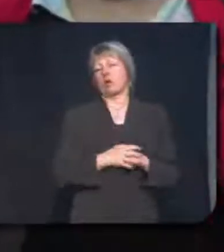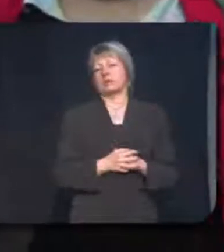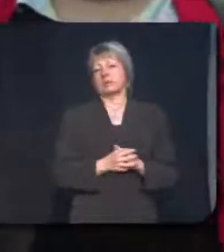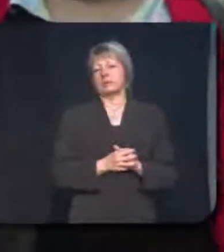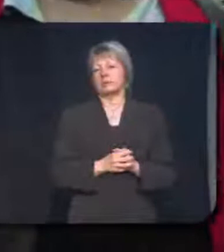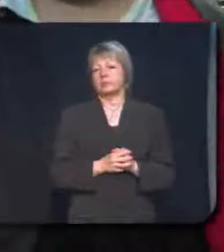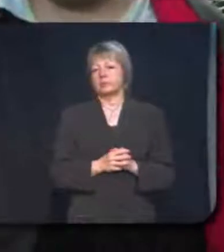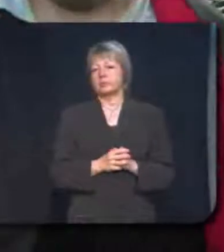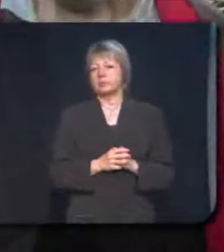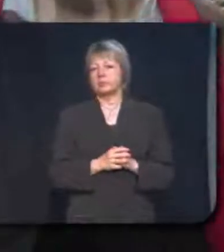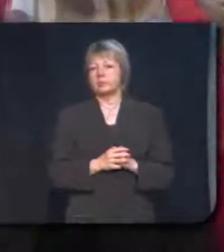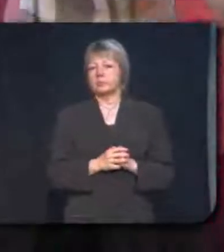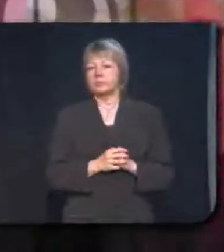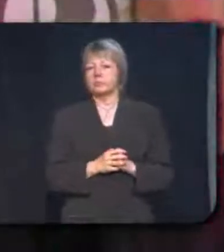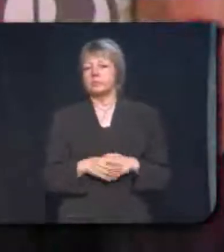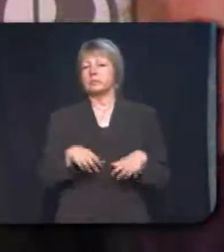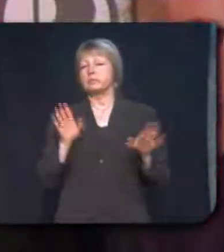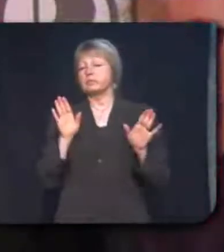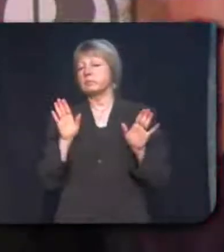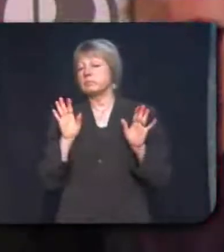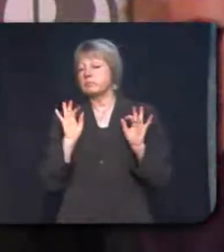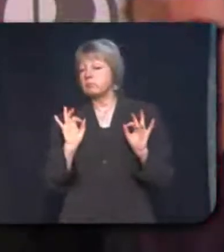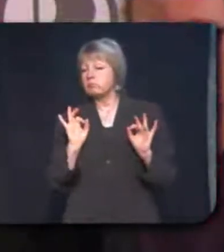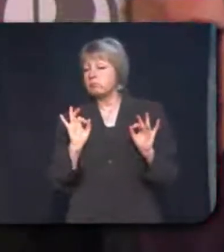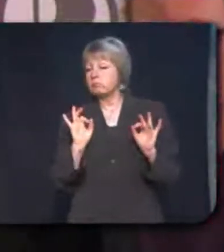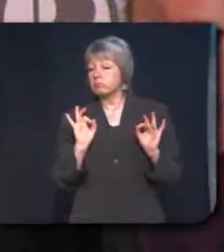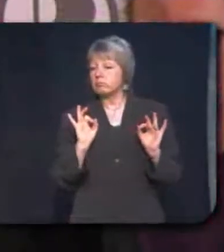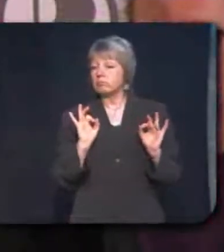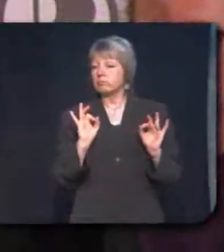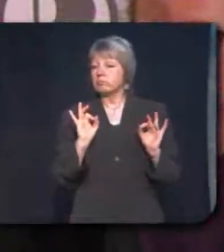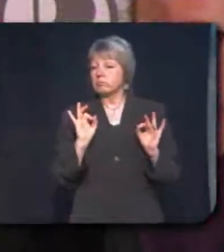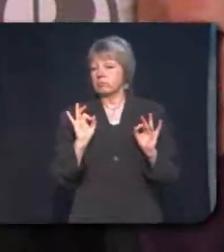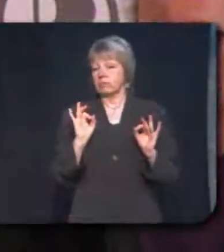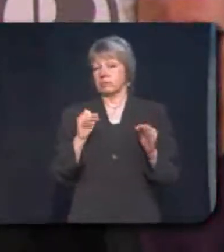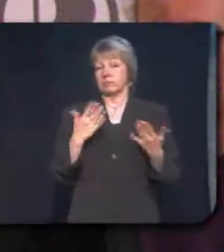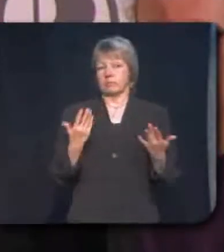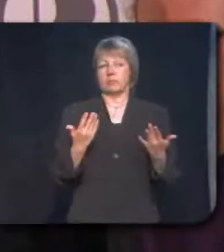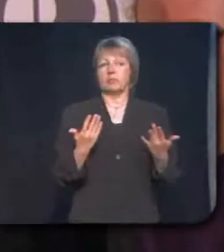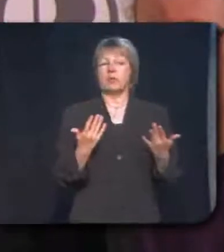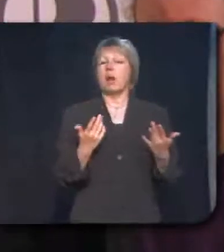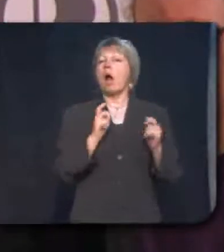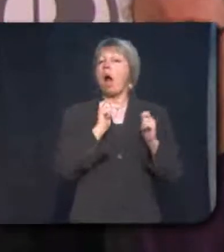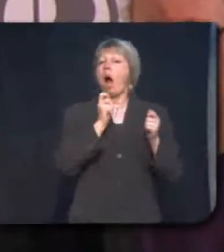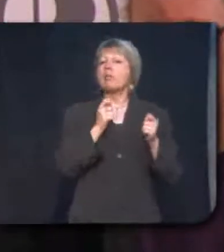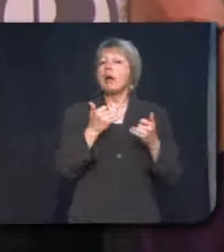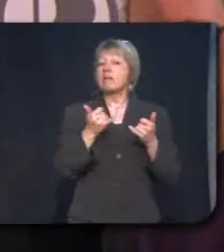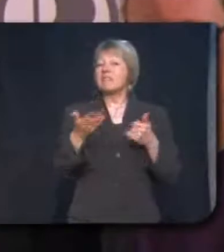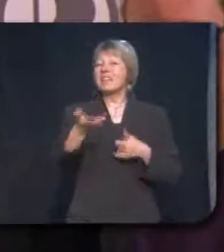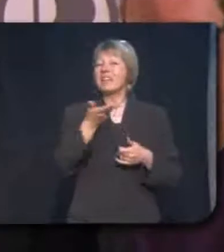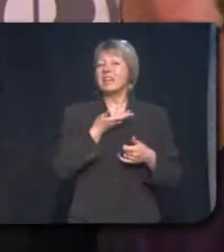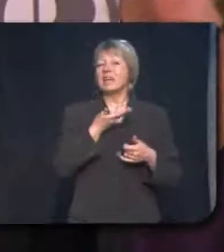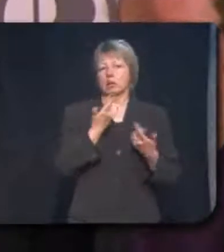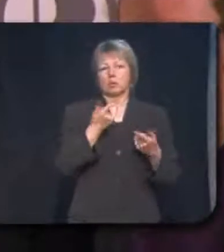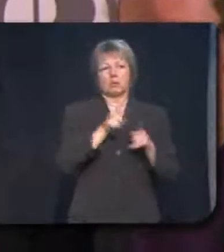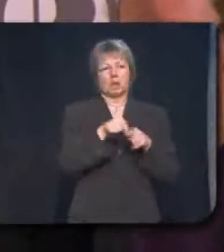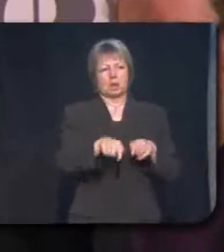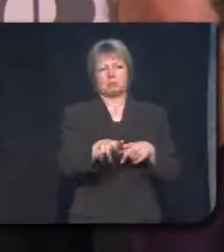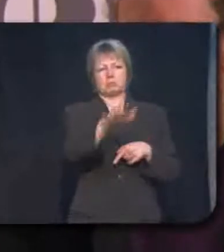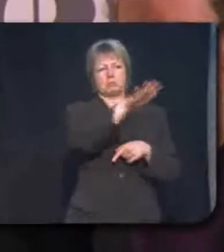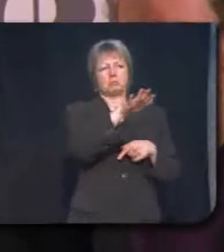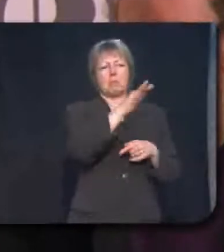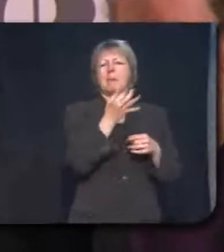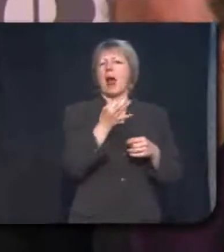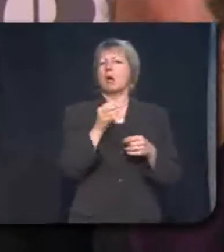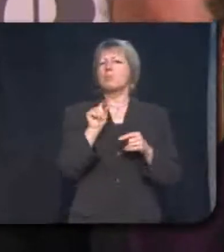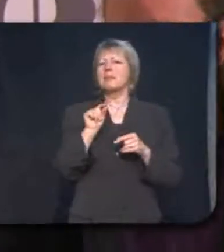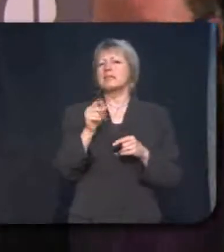ja also man kann wenn die Anträge also erstmal werden Anträge so ähnlich wie hier eingereicht man braucht zumindest fünf Unterstützer um einen Antrag